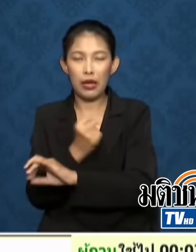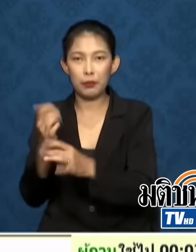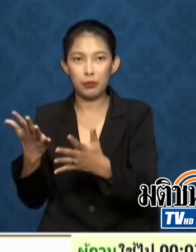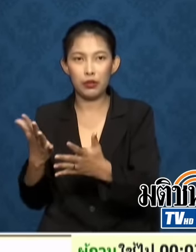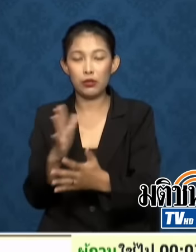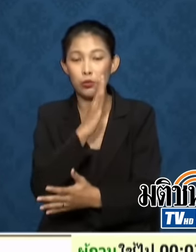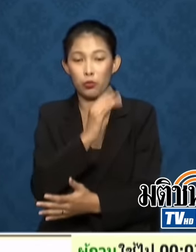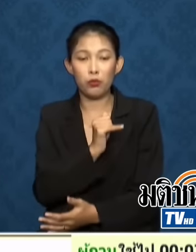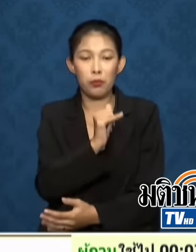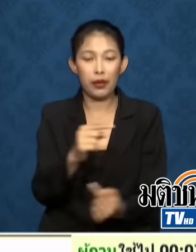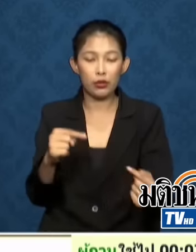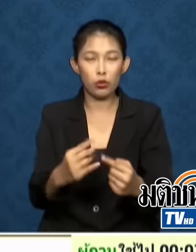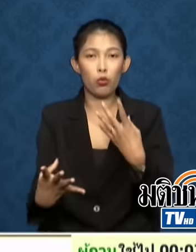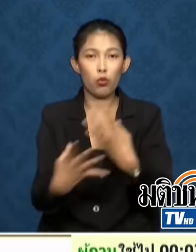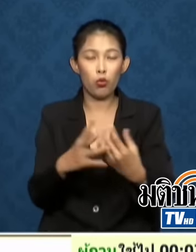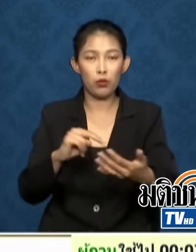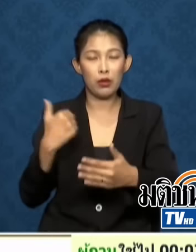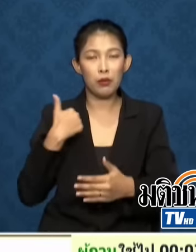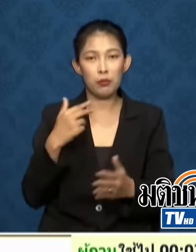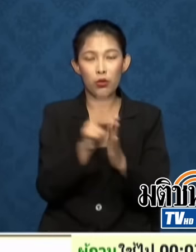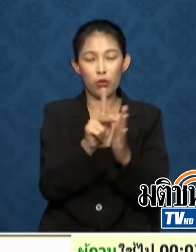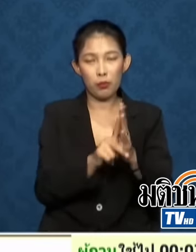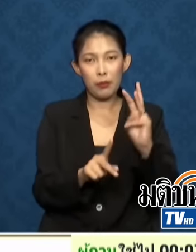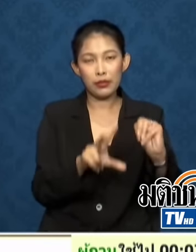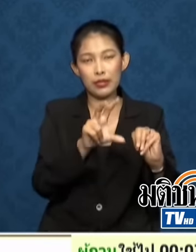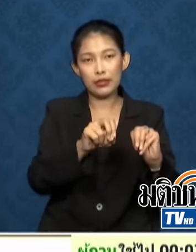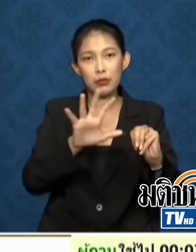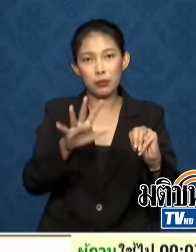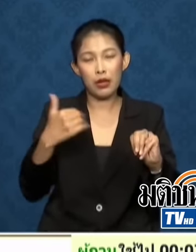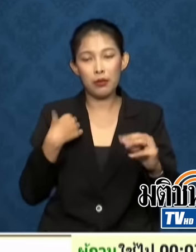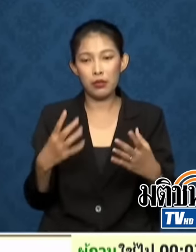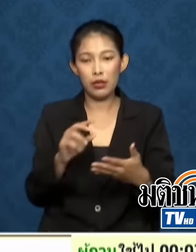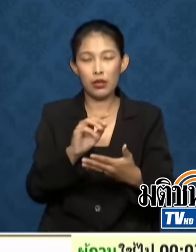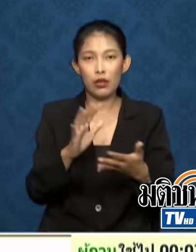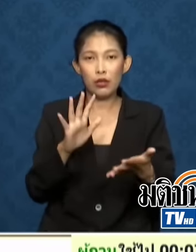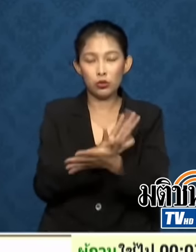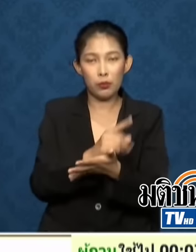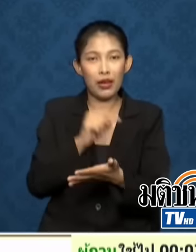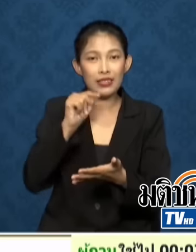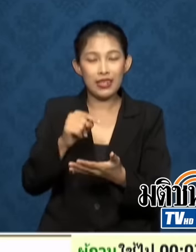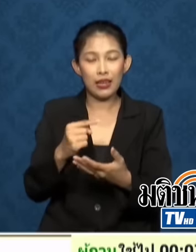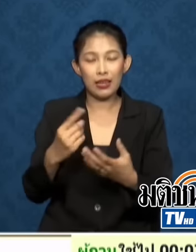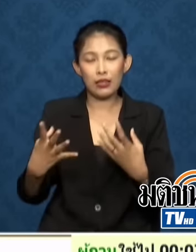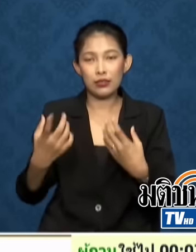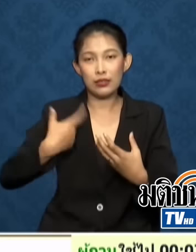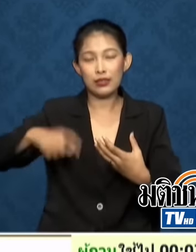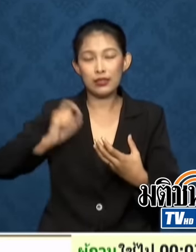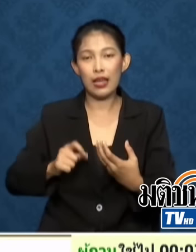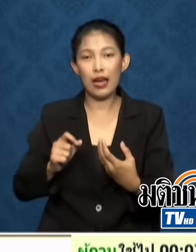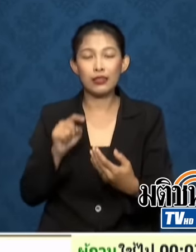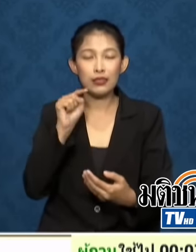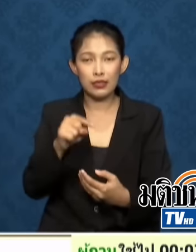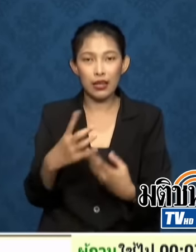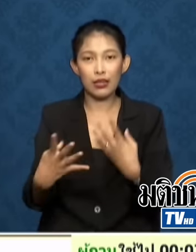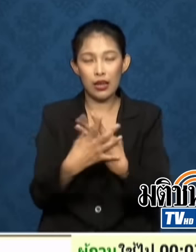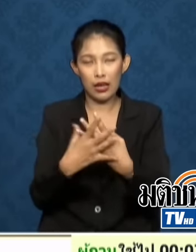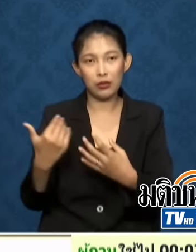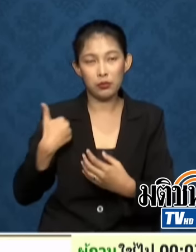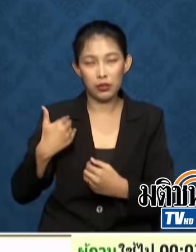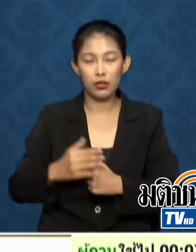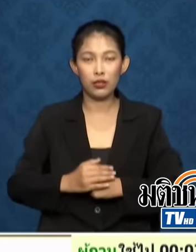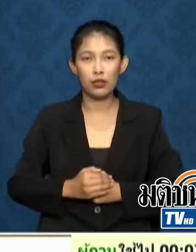ก็มีมาตรา35ให้มีหมายขังของศาลแล้วที่ซ้ำร้ายผมก็ยังต่อว่าราช